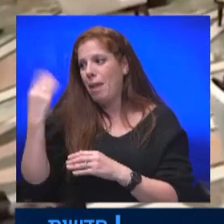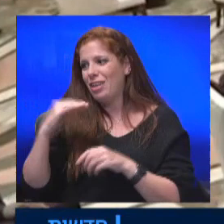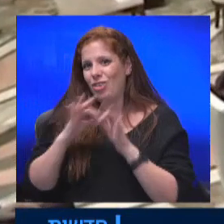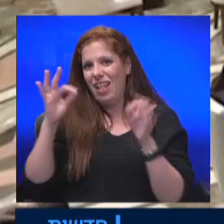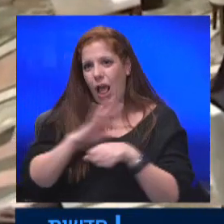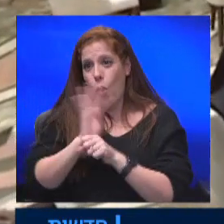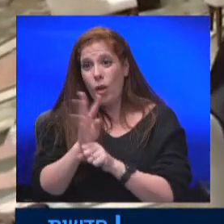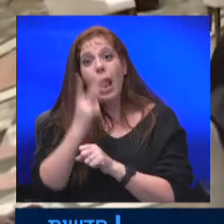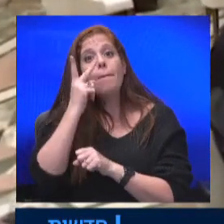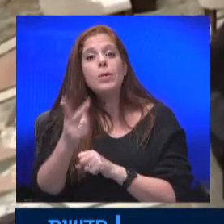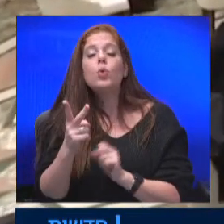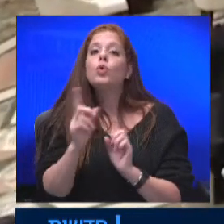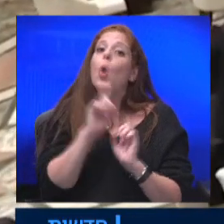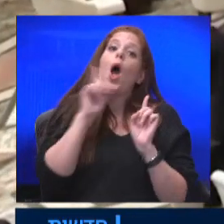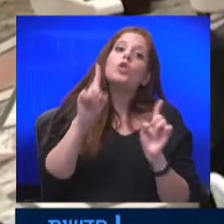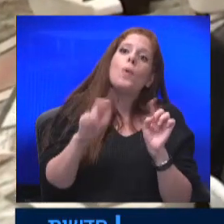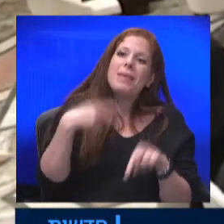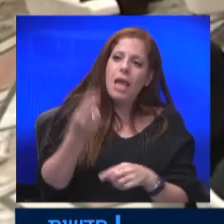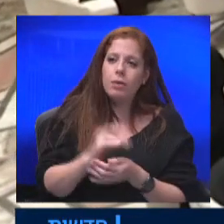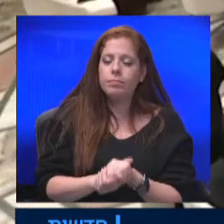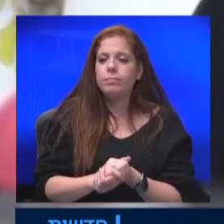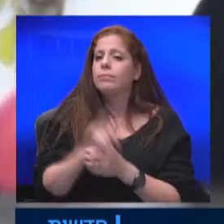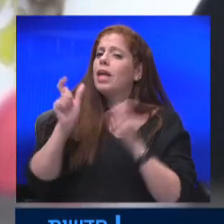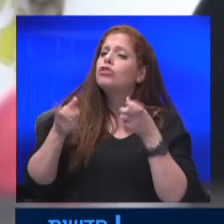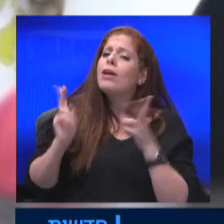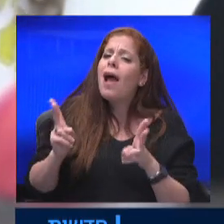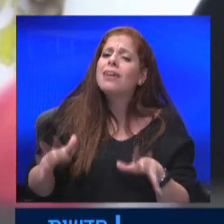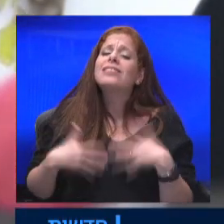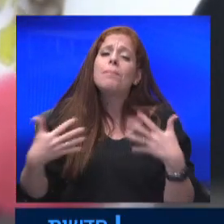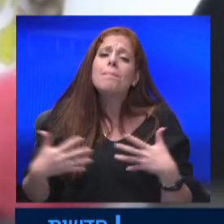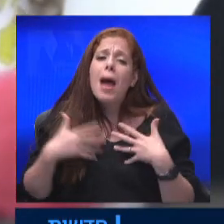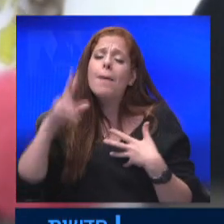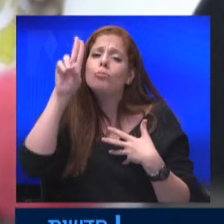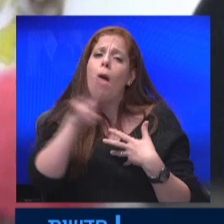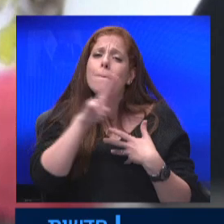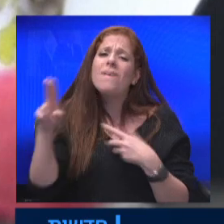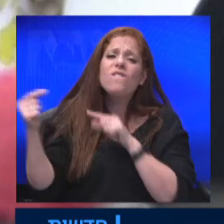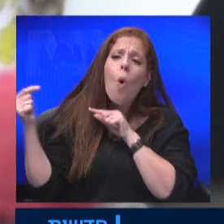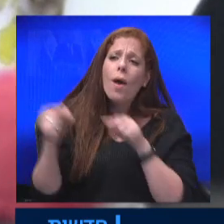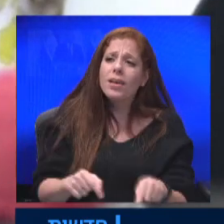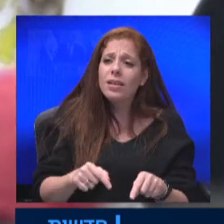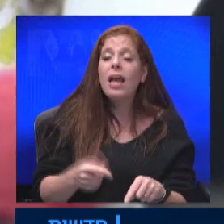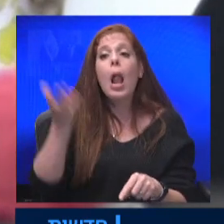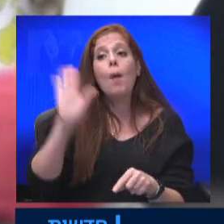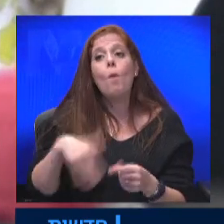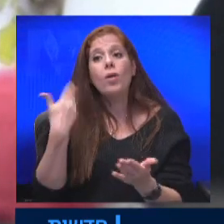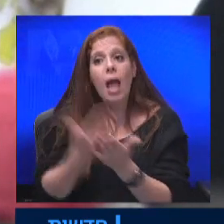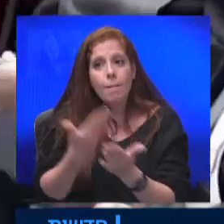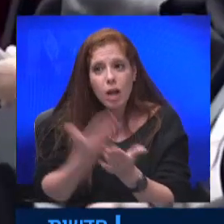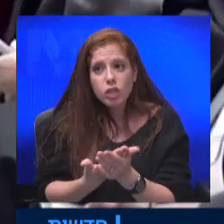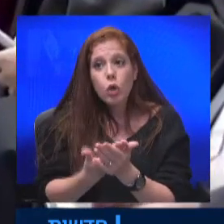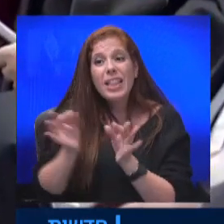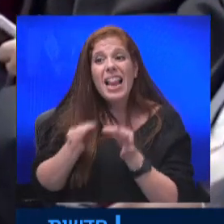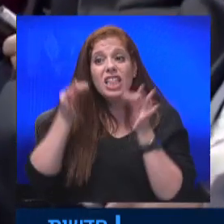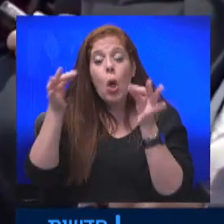ישור על עיראקיון בלעתיזזי לקדסתיקום רגם התאוסיית אל כתירה לכם בתאג'יל